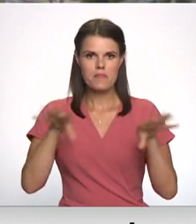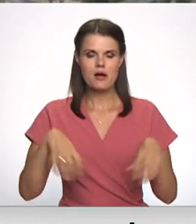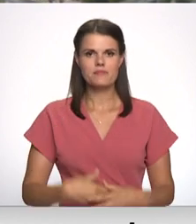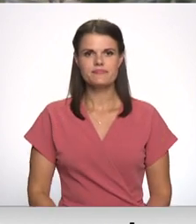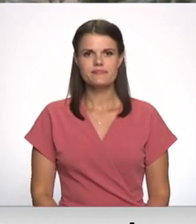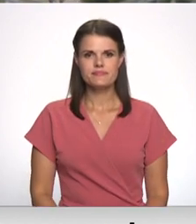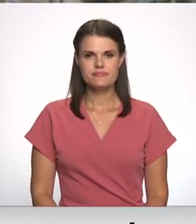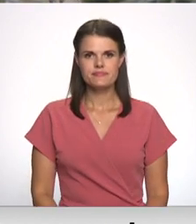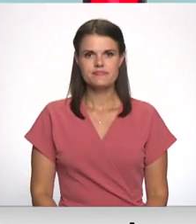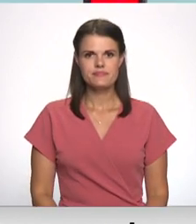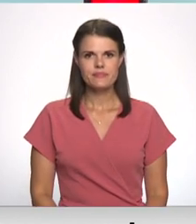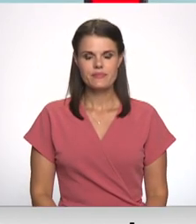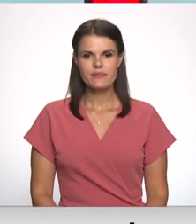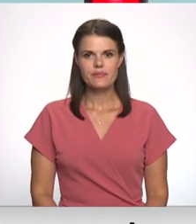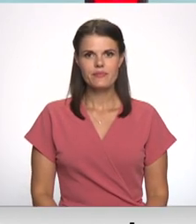Dāvids Freidenfelds.